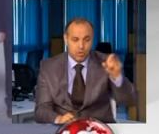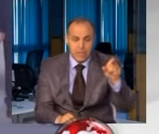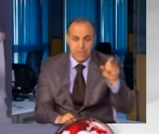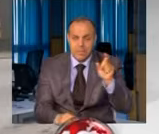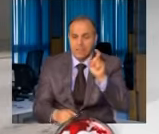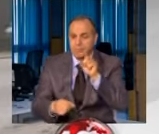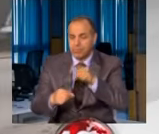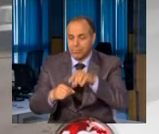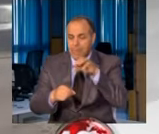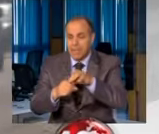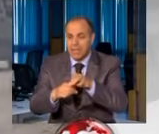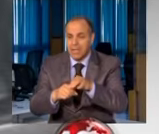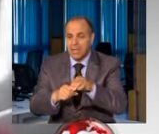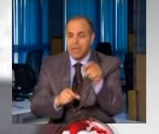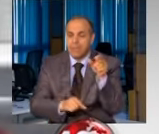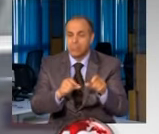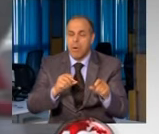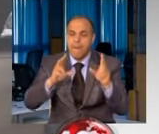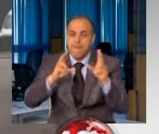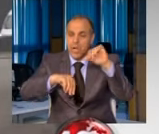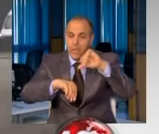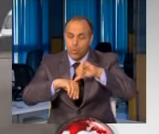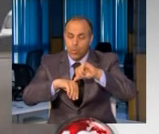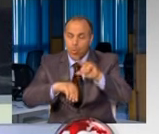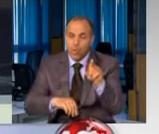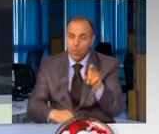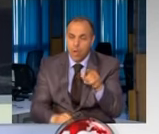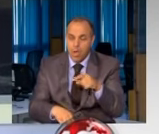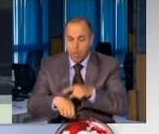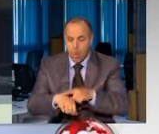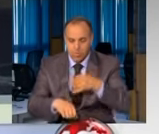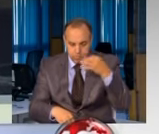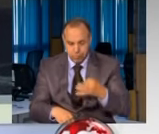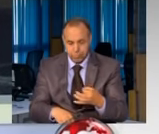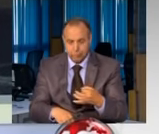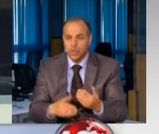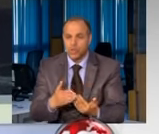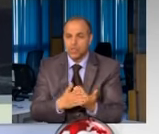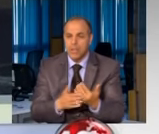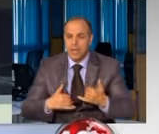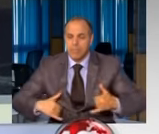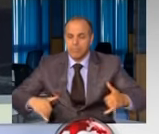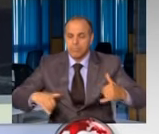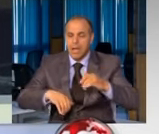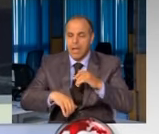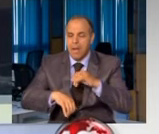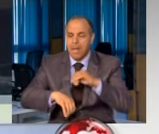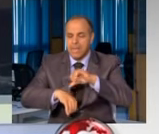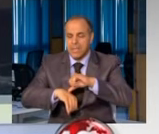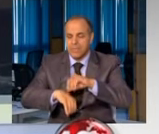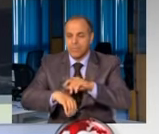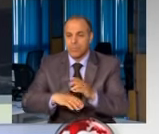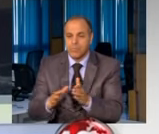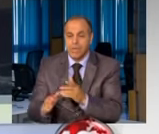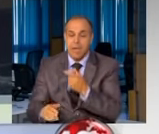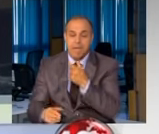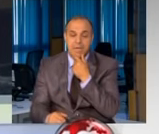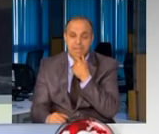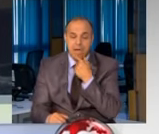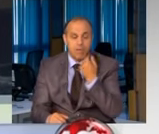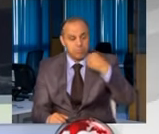3000 مترشح، كما سيكون لسكان بيروت غدا موعد لتجديد مجلس المدينة. في